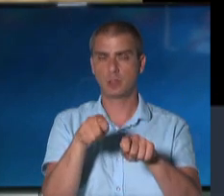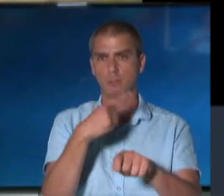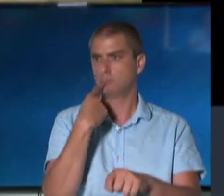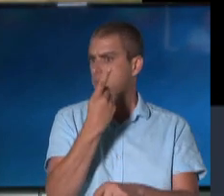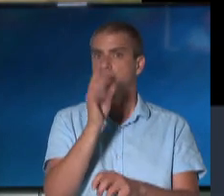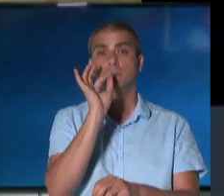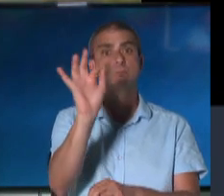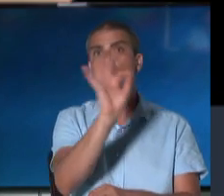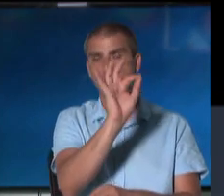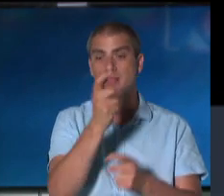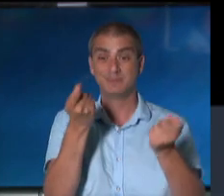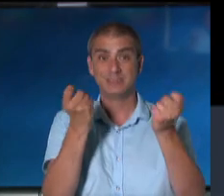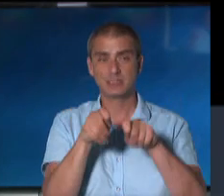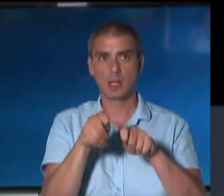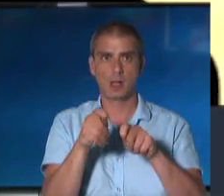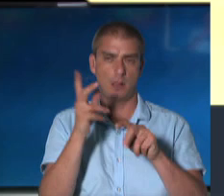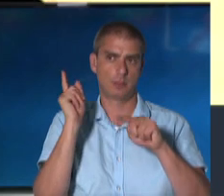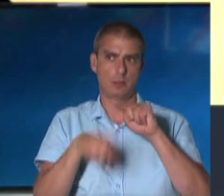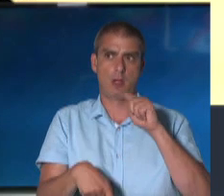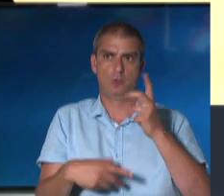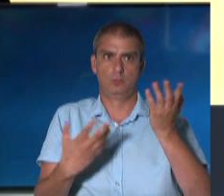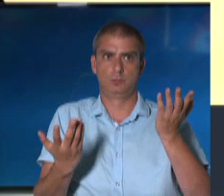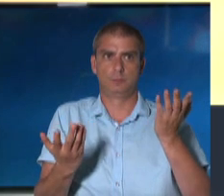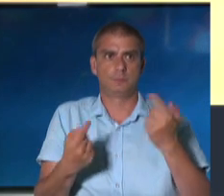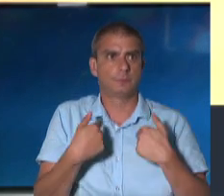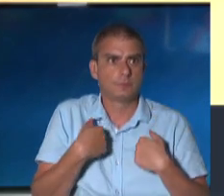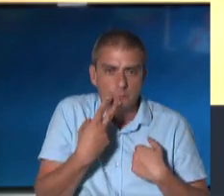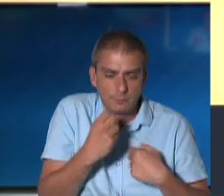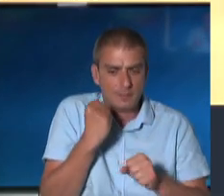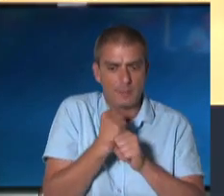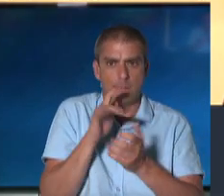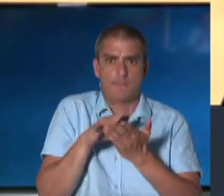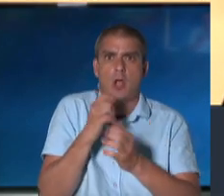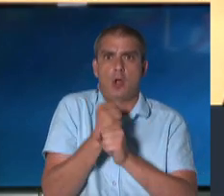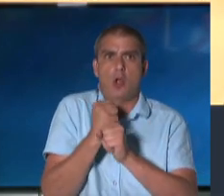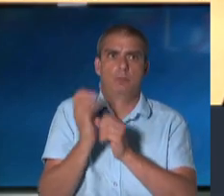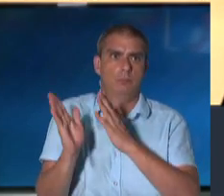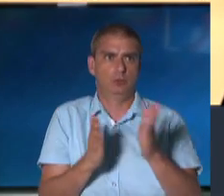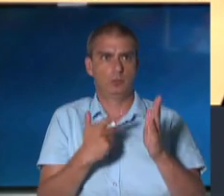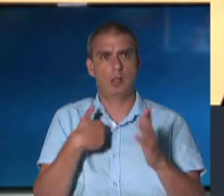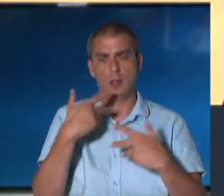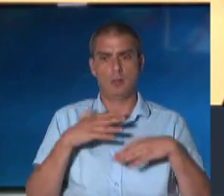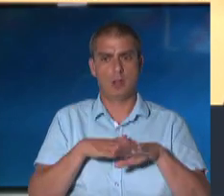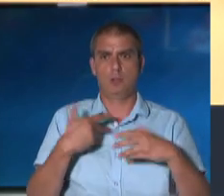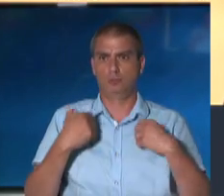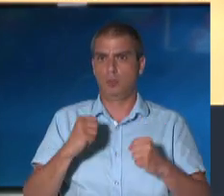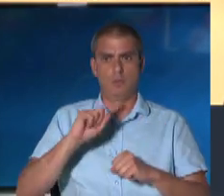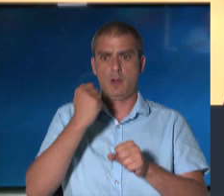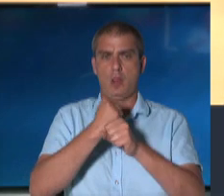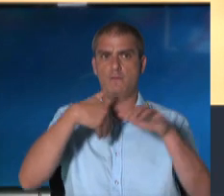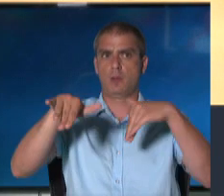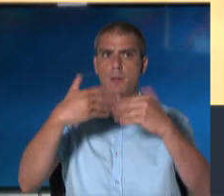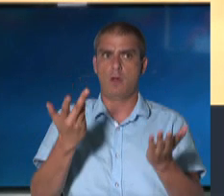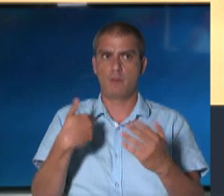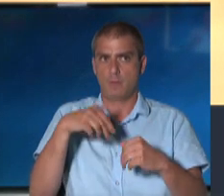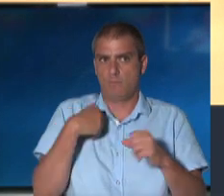טוענות שבעבורן הסגירה הייתה טעות. אנחנו מעדיפים מקום מסודר, כדי להיות שם בטוחות, מאשר ברחוב. ברחוב